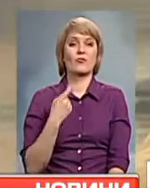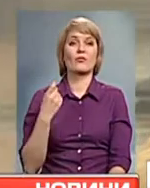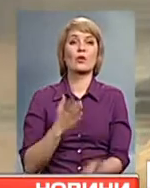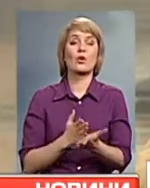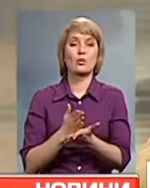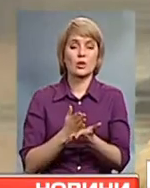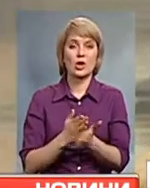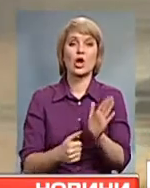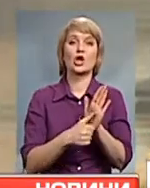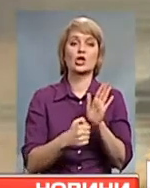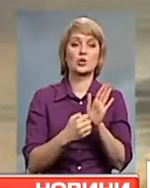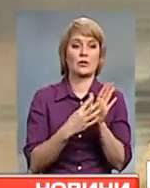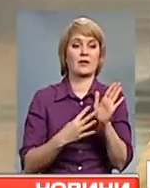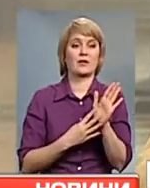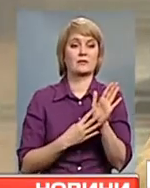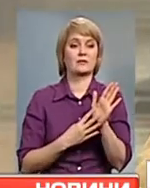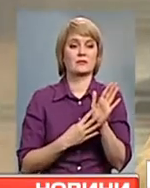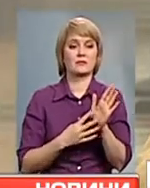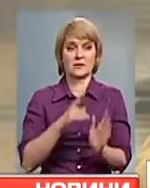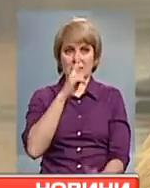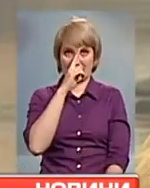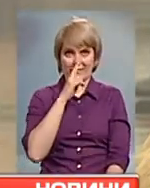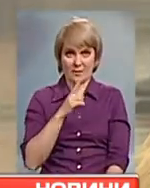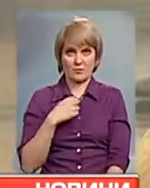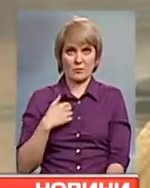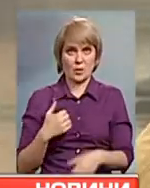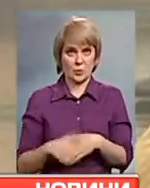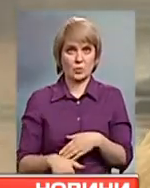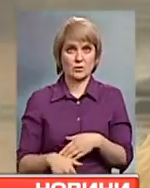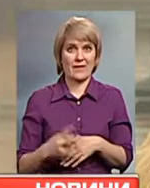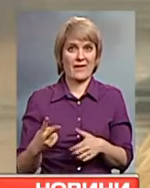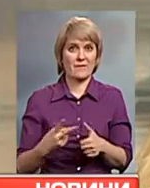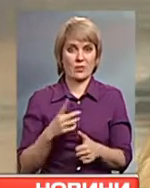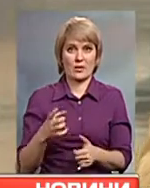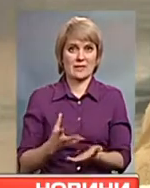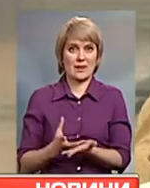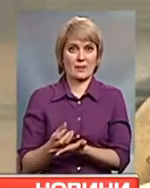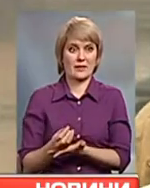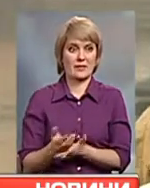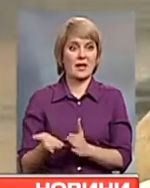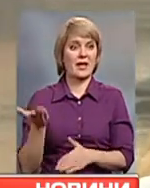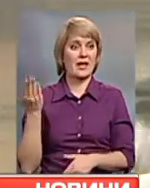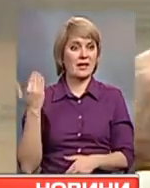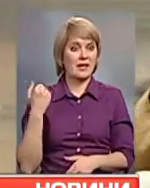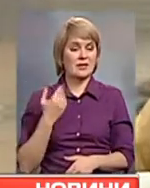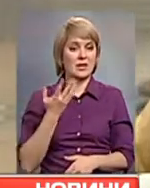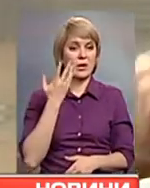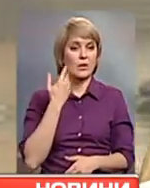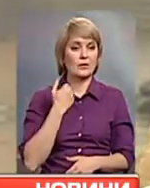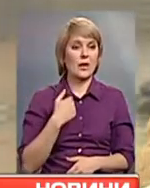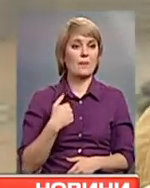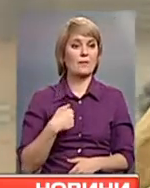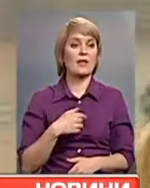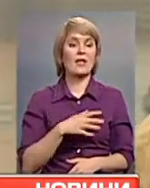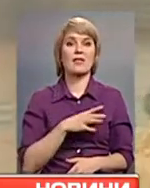значить, комуналка 619. Ну, 2 місяці ми вже, це второй раз заплатили. Раніше, коли